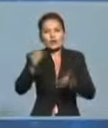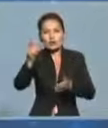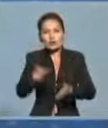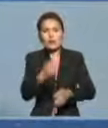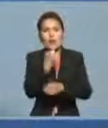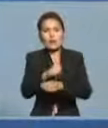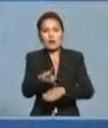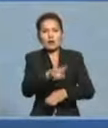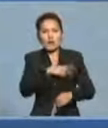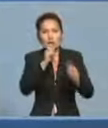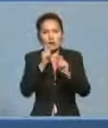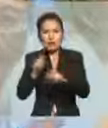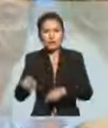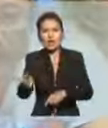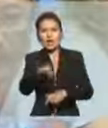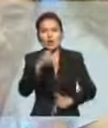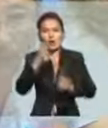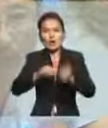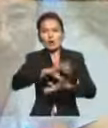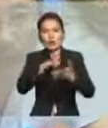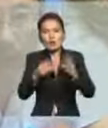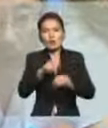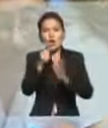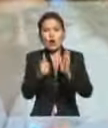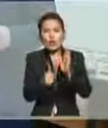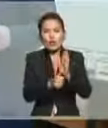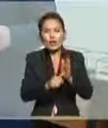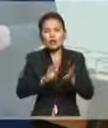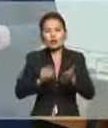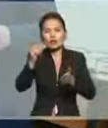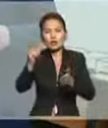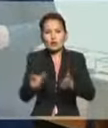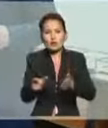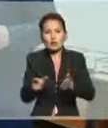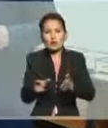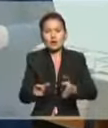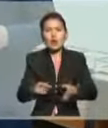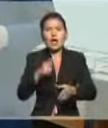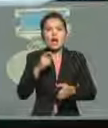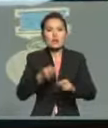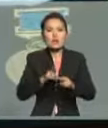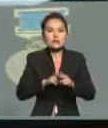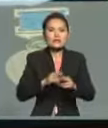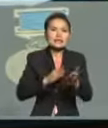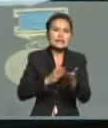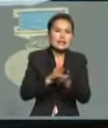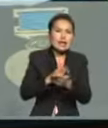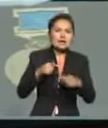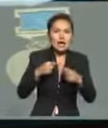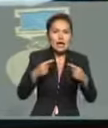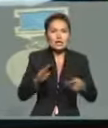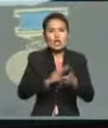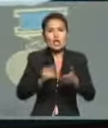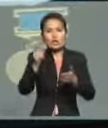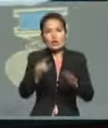жұмыстар республикалық байқауының қорытындысы бойынша 16 әріптесіміз және 2 шығармашылық ұжым, экономикалық шолу, саяси шолу,